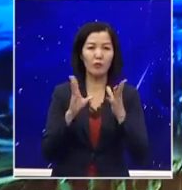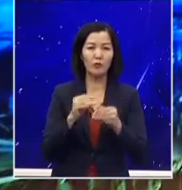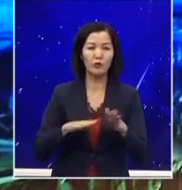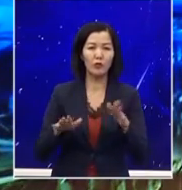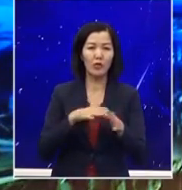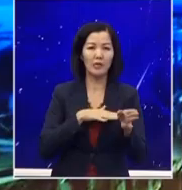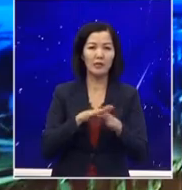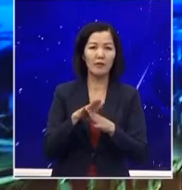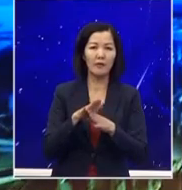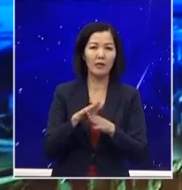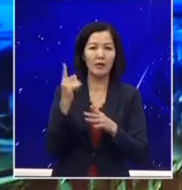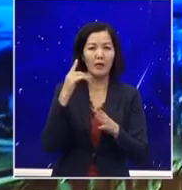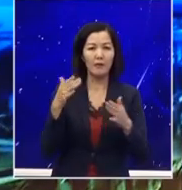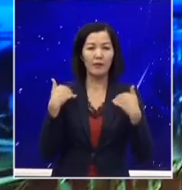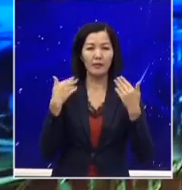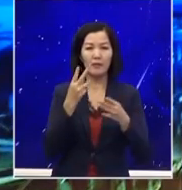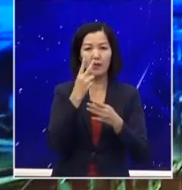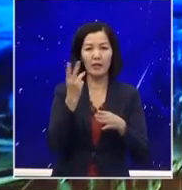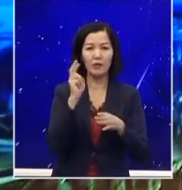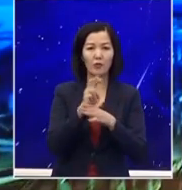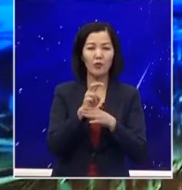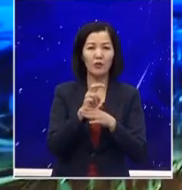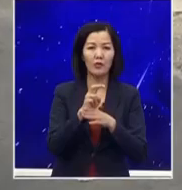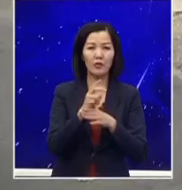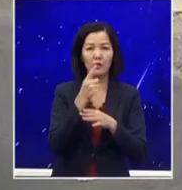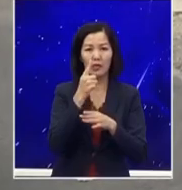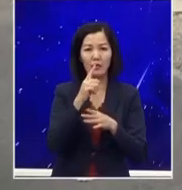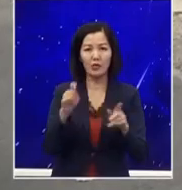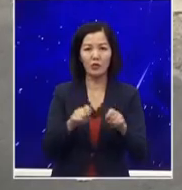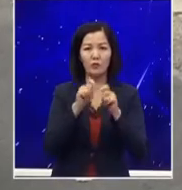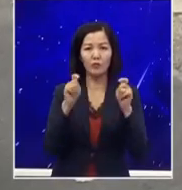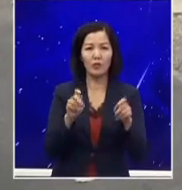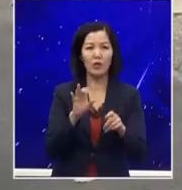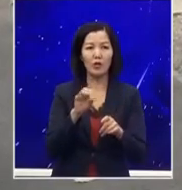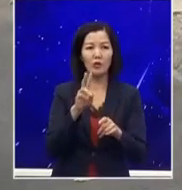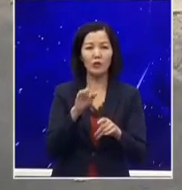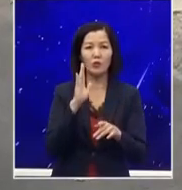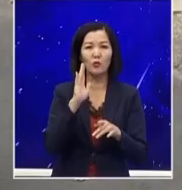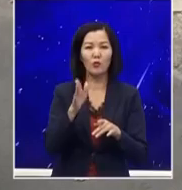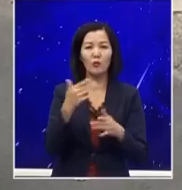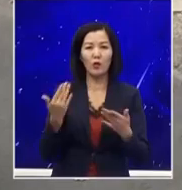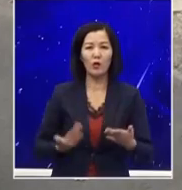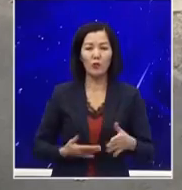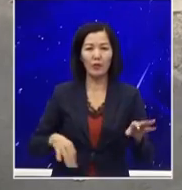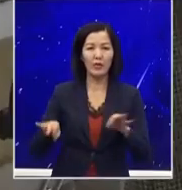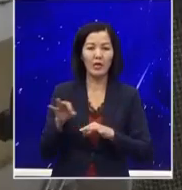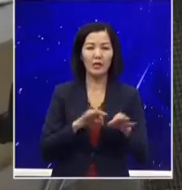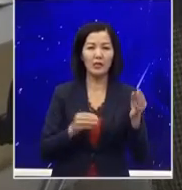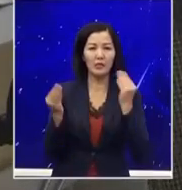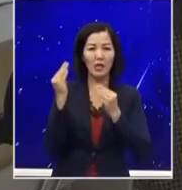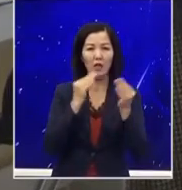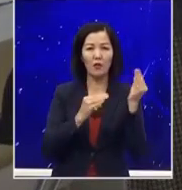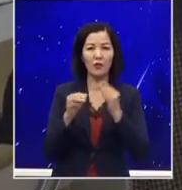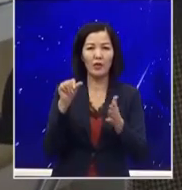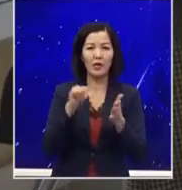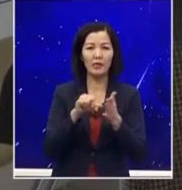жүзеге асырылып жатқан бастамаларды аралап көрді. Бірі жақында ғана жұмысын бастаған Сұлубол әлеуметтік сән салоны. Жобаға